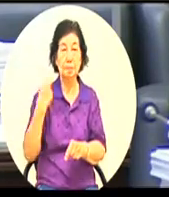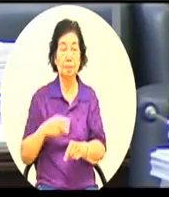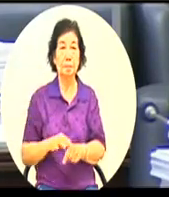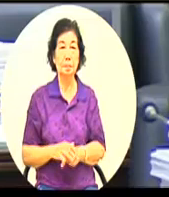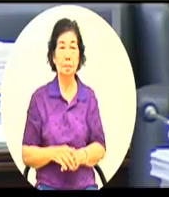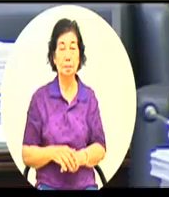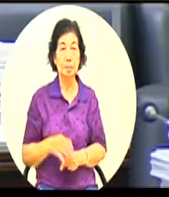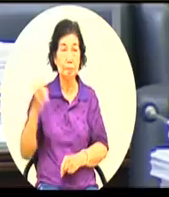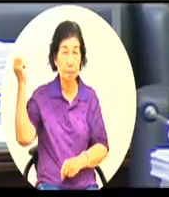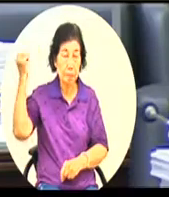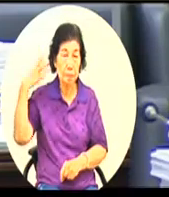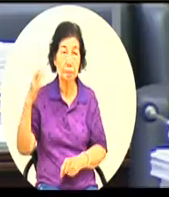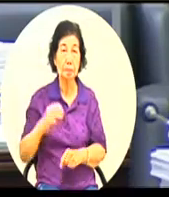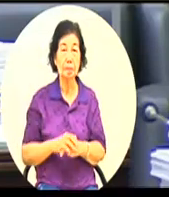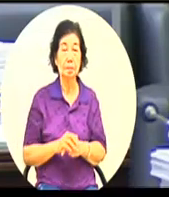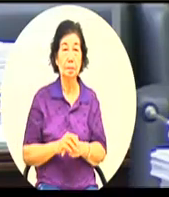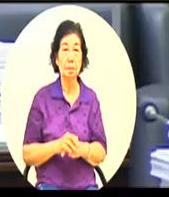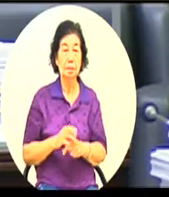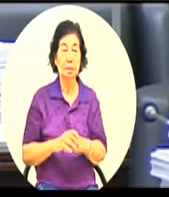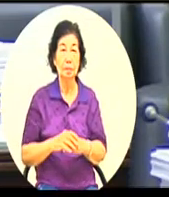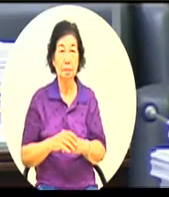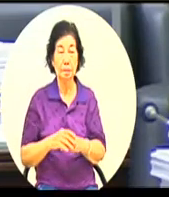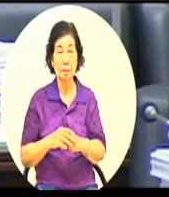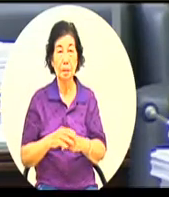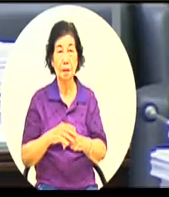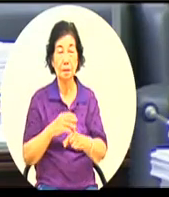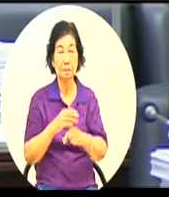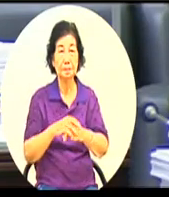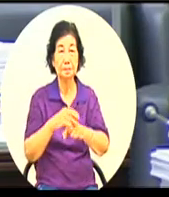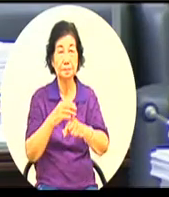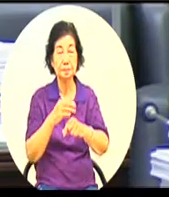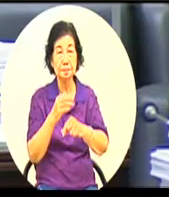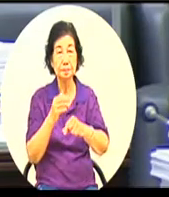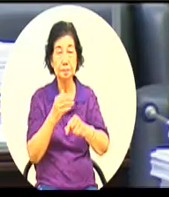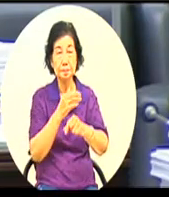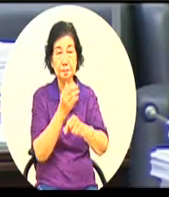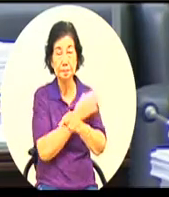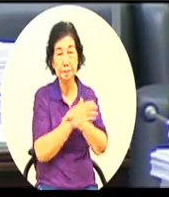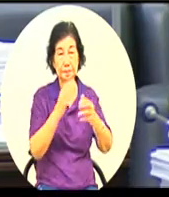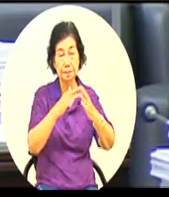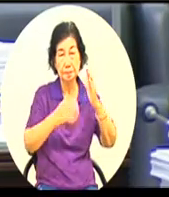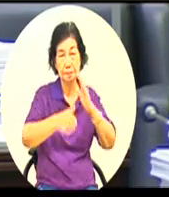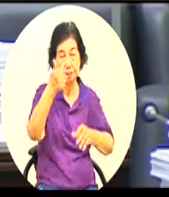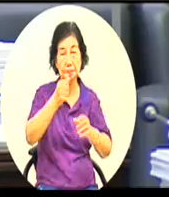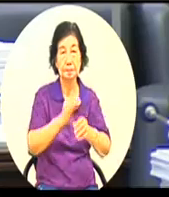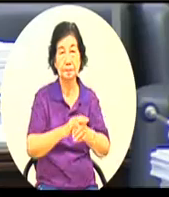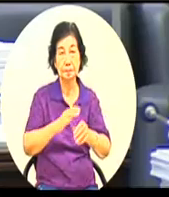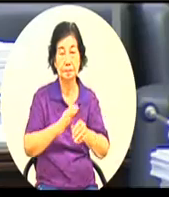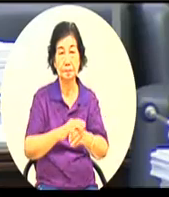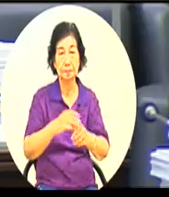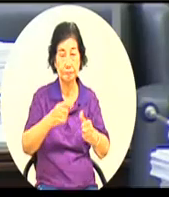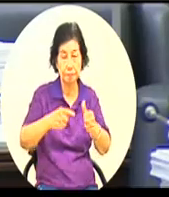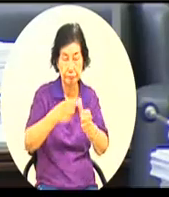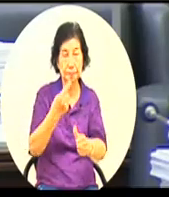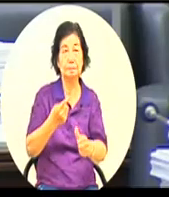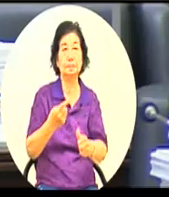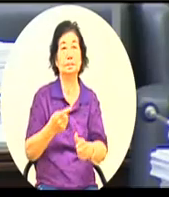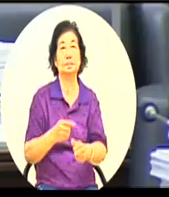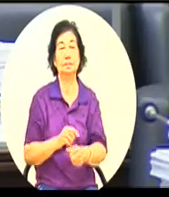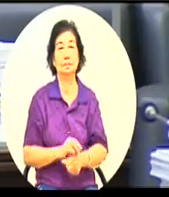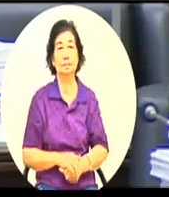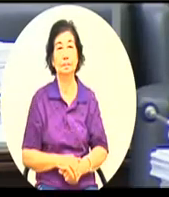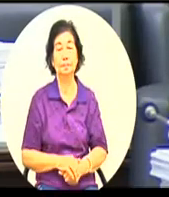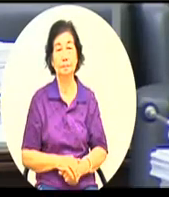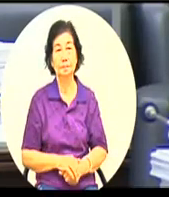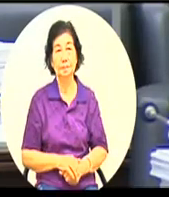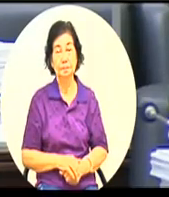听到讲单局的满意度，佮选冠王，又佮排名第一名。哦，啊！你拄啊比